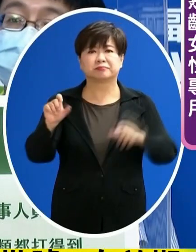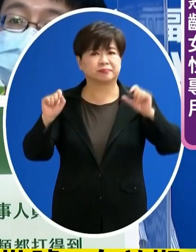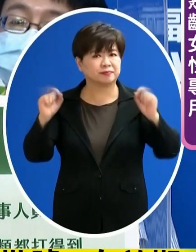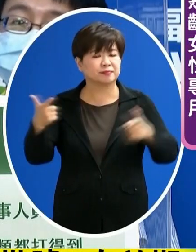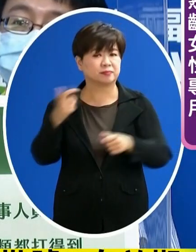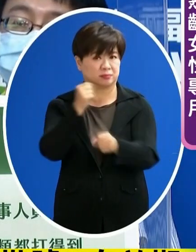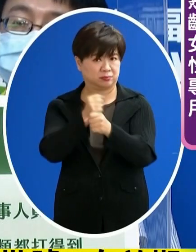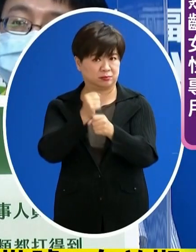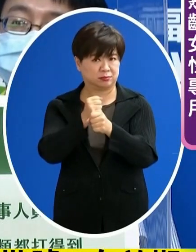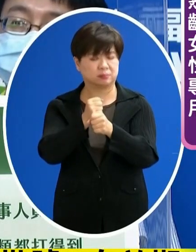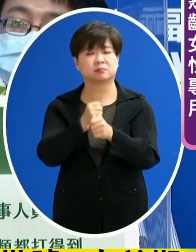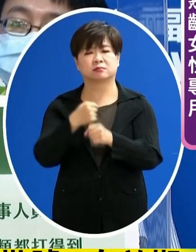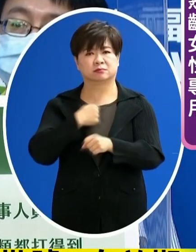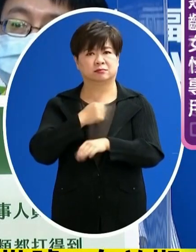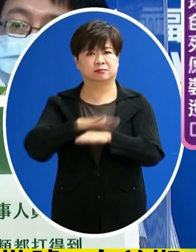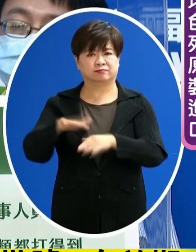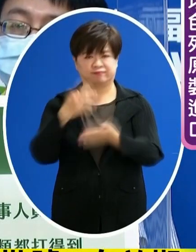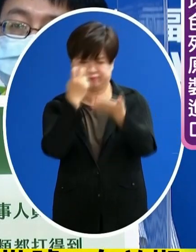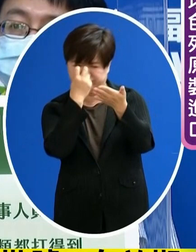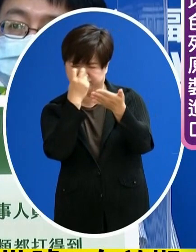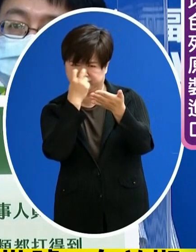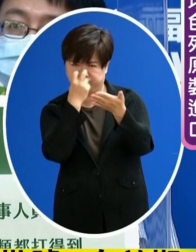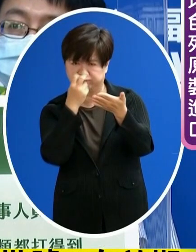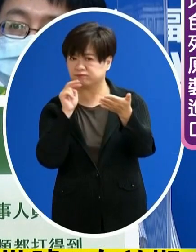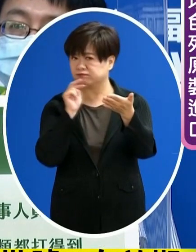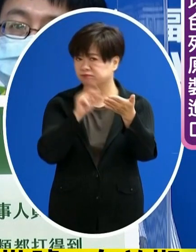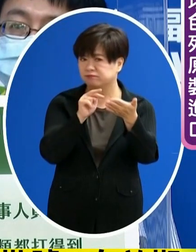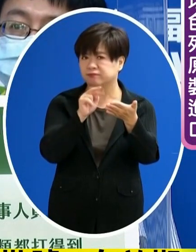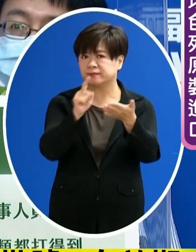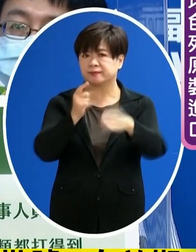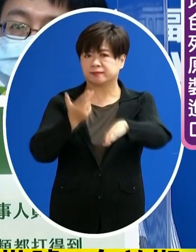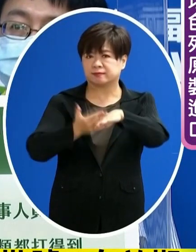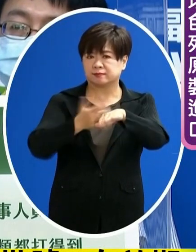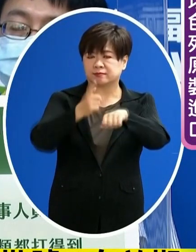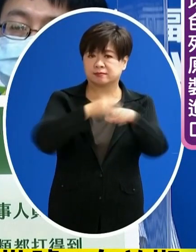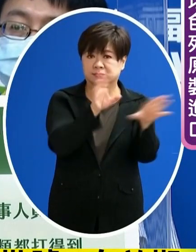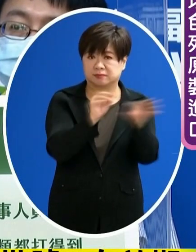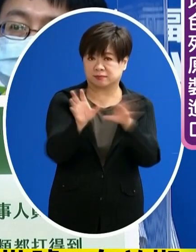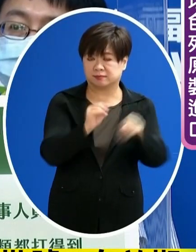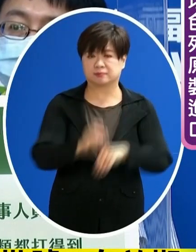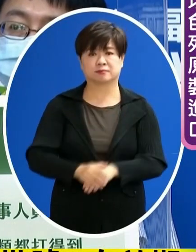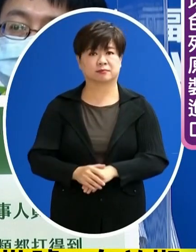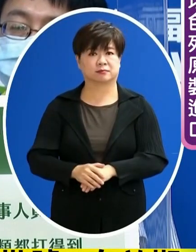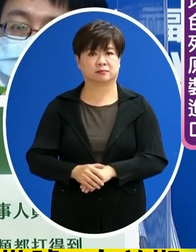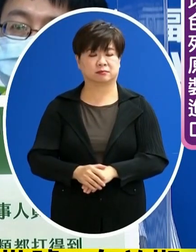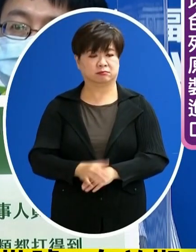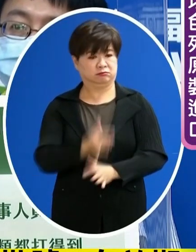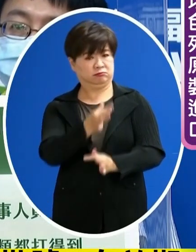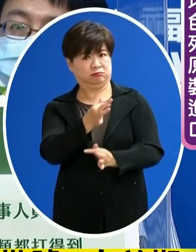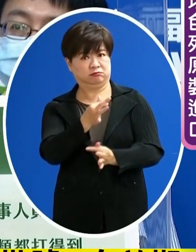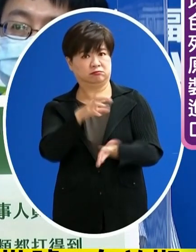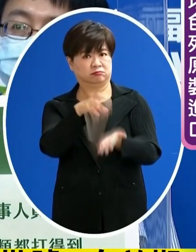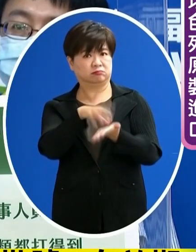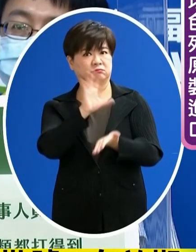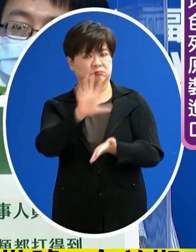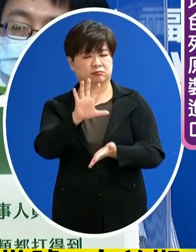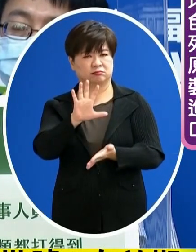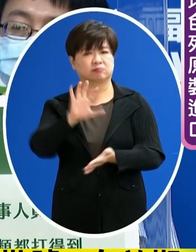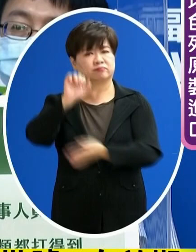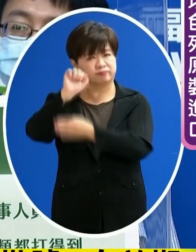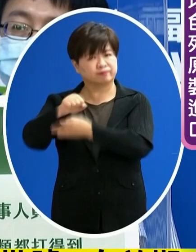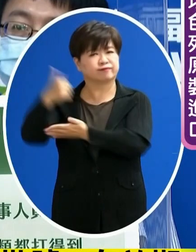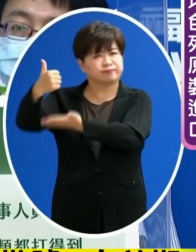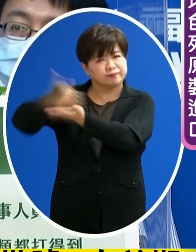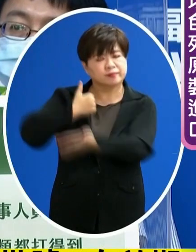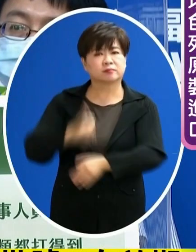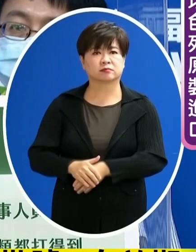造，那我们都会哦检视它相关的一些技术性的资料，好加以核可之后，那才能够进来。那进